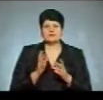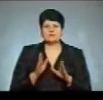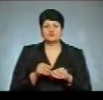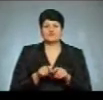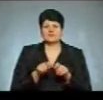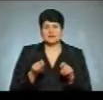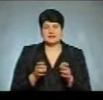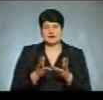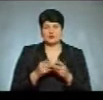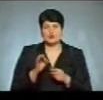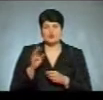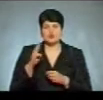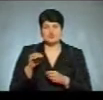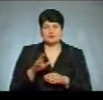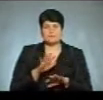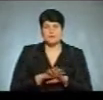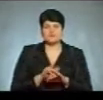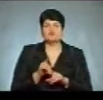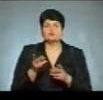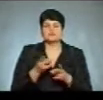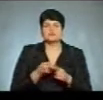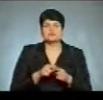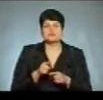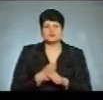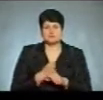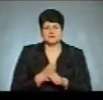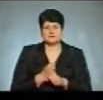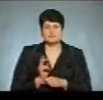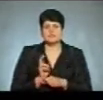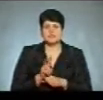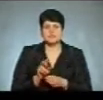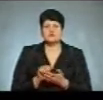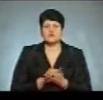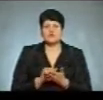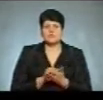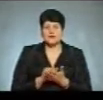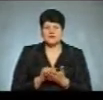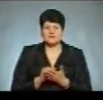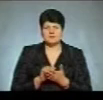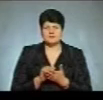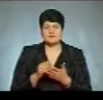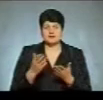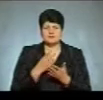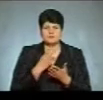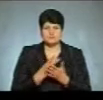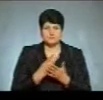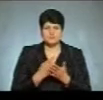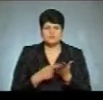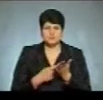відкриті рахунки в Ощадбанках? Що їм потрібно буде для цього зробити? Прийти з документами, які посвідчують